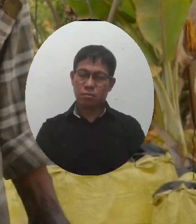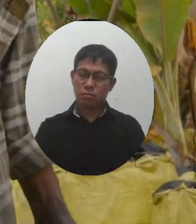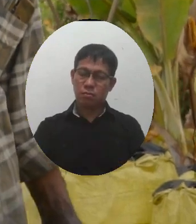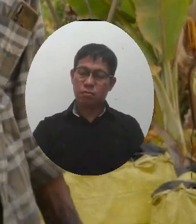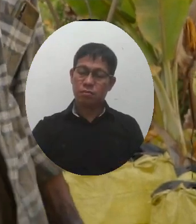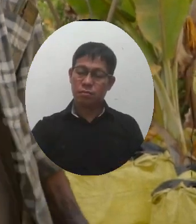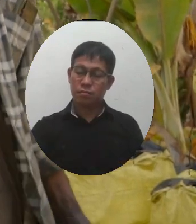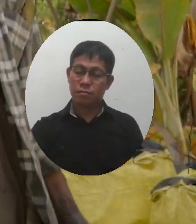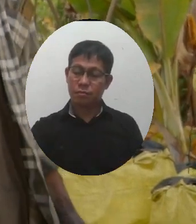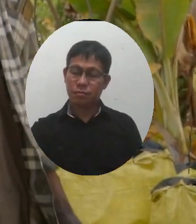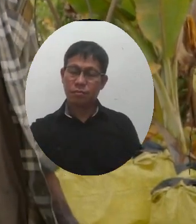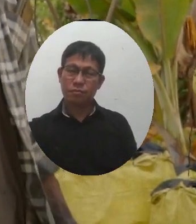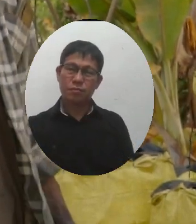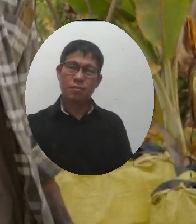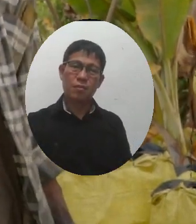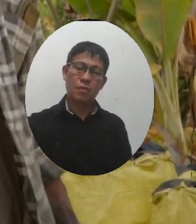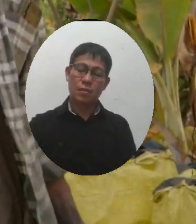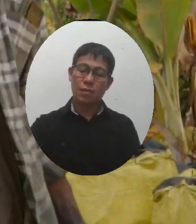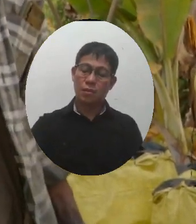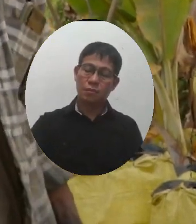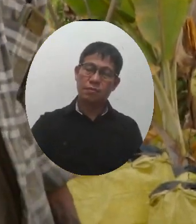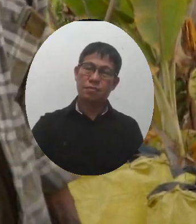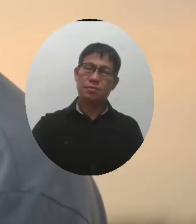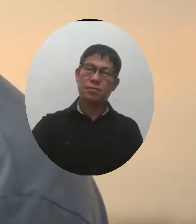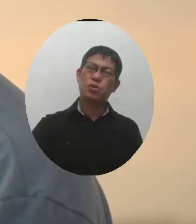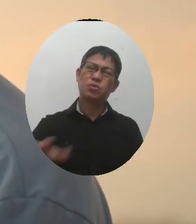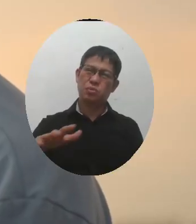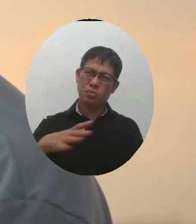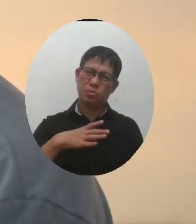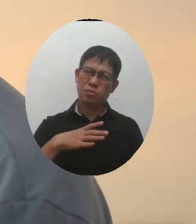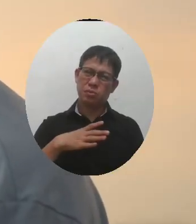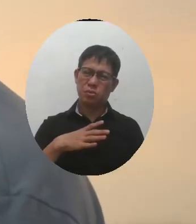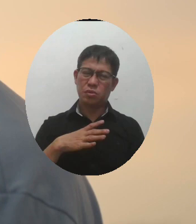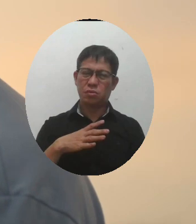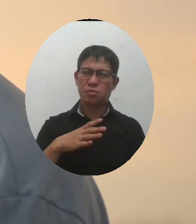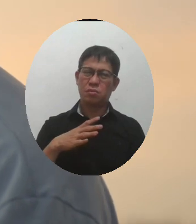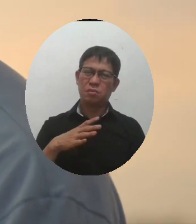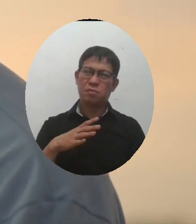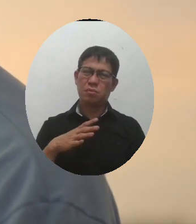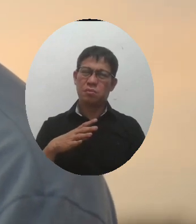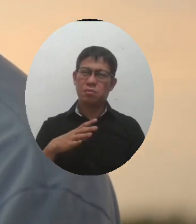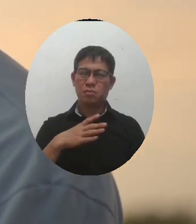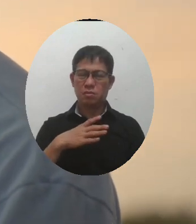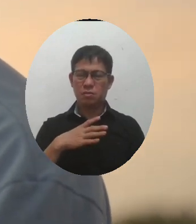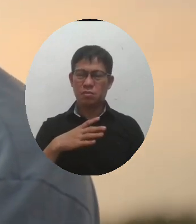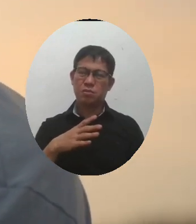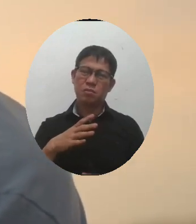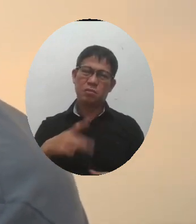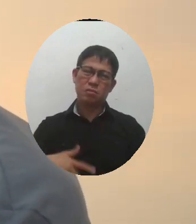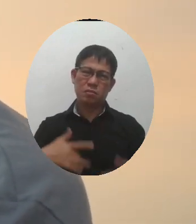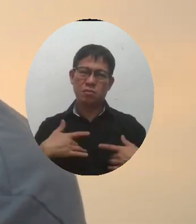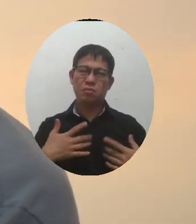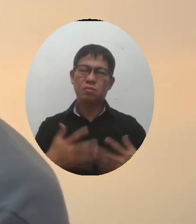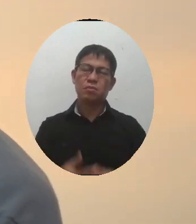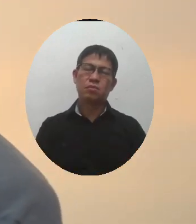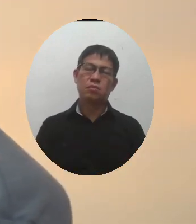nagagahol pero kumbaga sa katamtaman lang, di naman sabi makakapos. Kaya